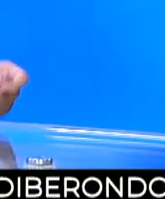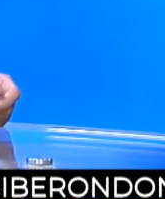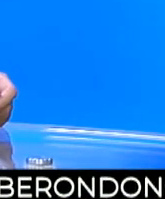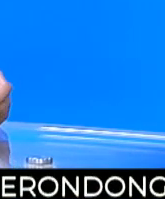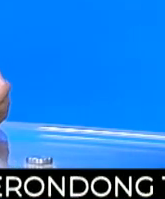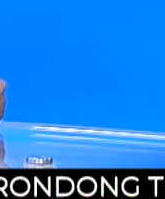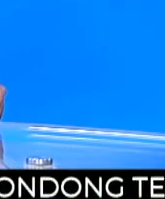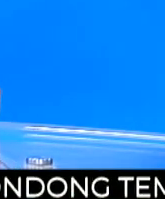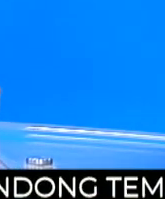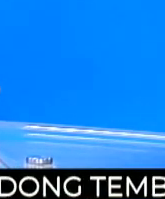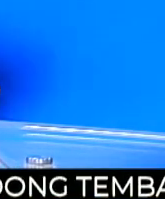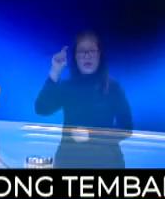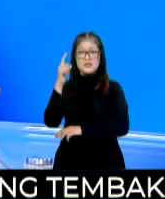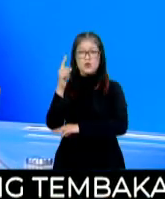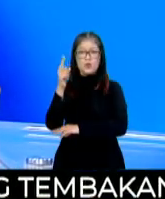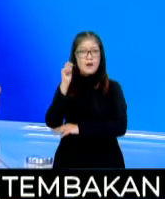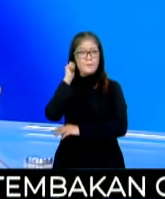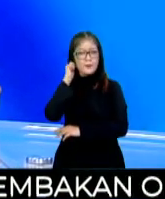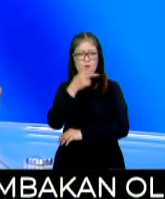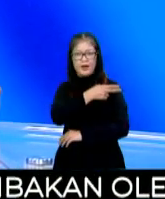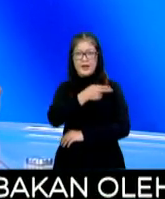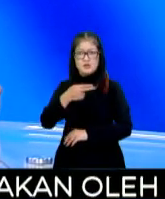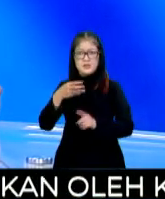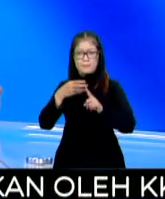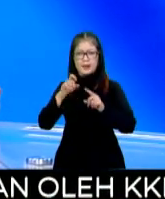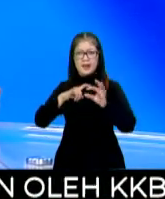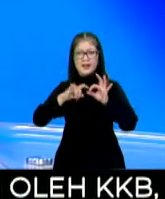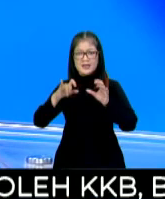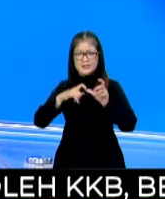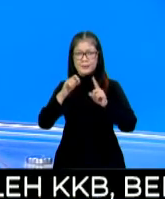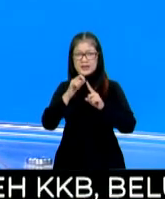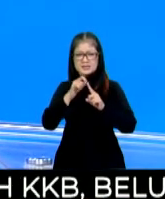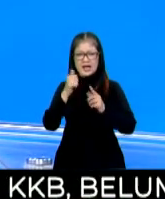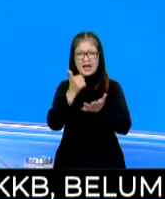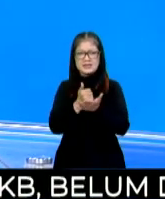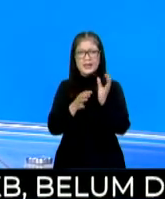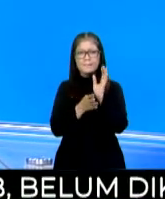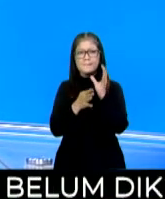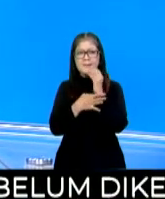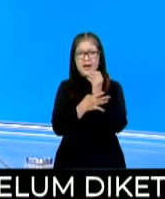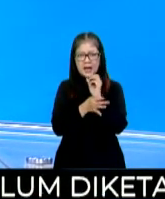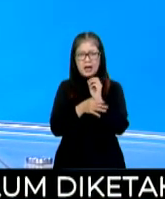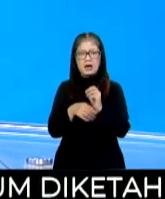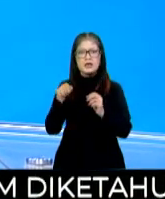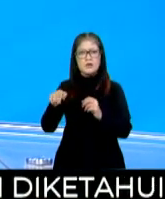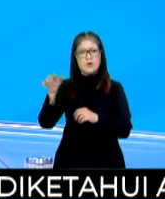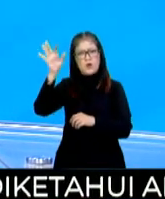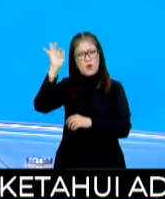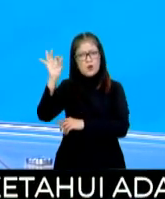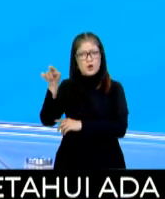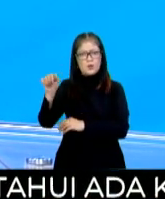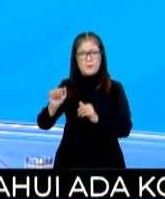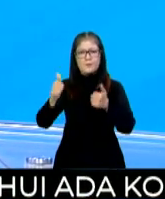Pemirsa, pemain bulu tangkis tunggal putri Indonesia, Bilqis Prasista, gadis asal Magelang, Jawa Tengah, belakangan menjadi bahan pembicaraan setelah berhasil